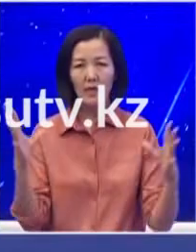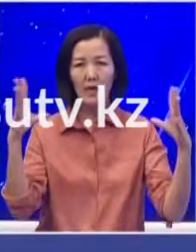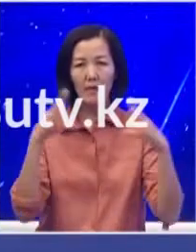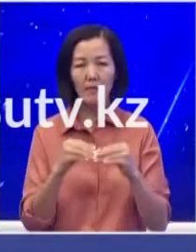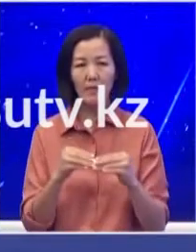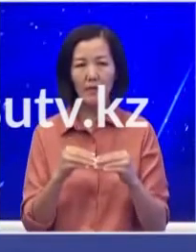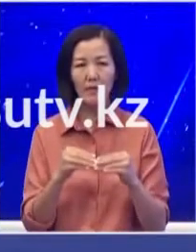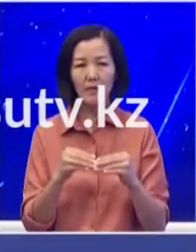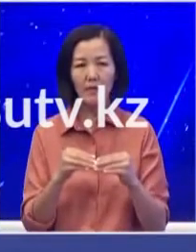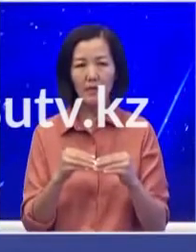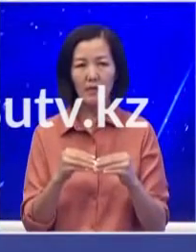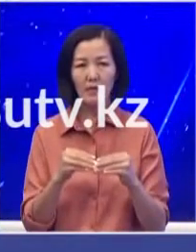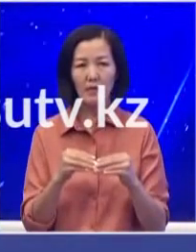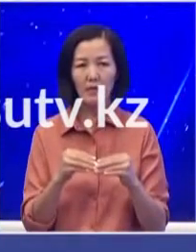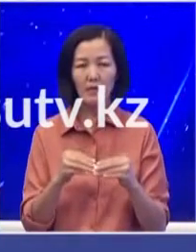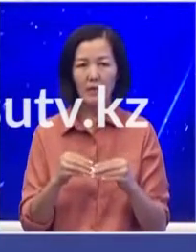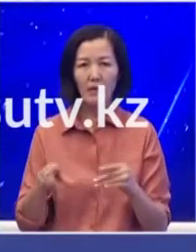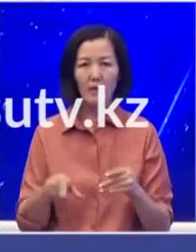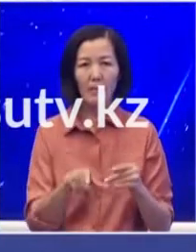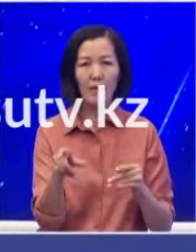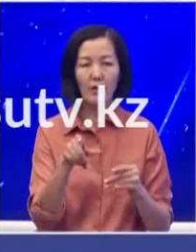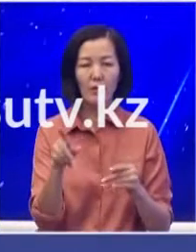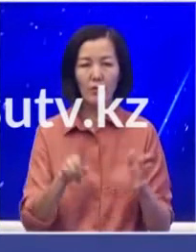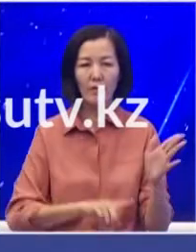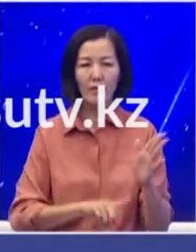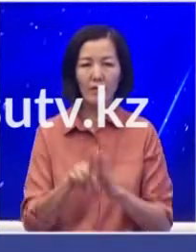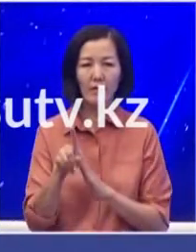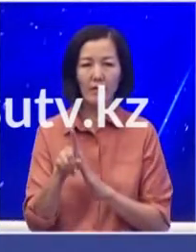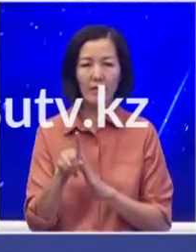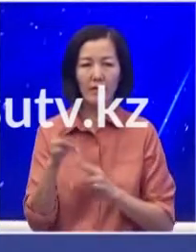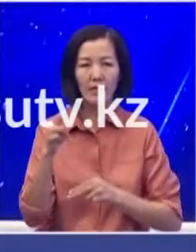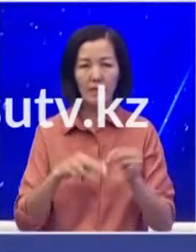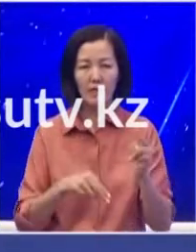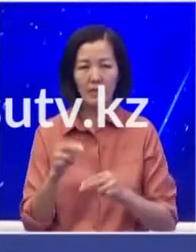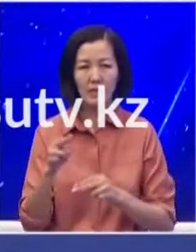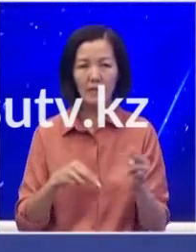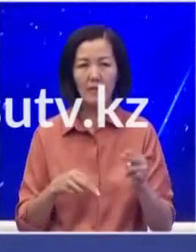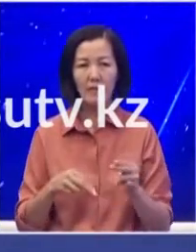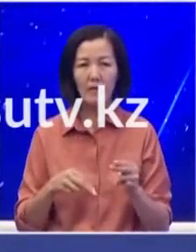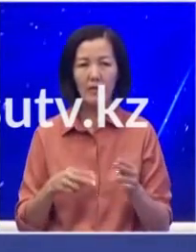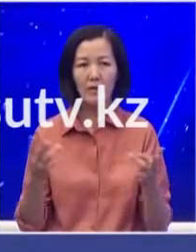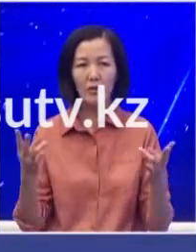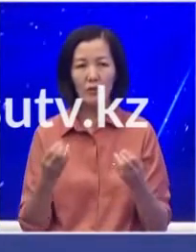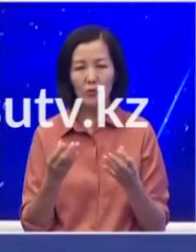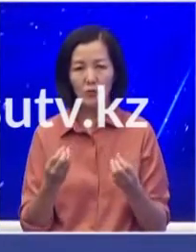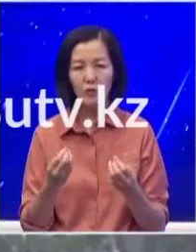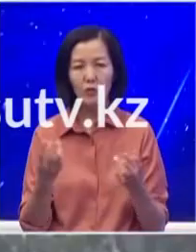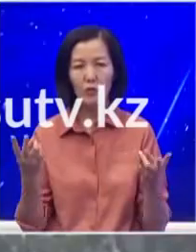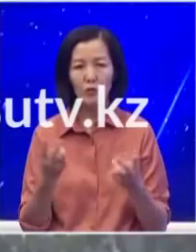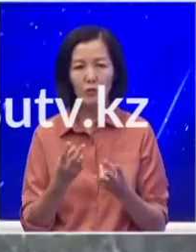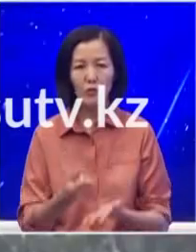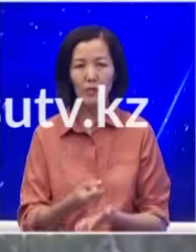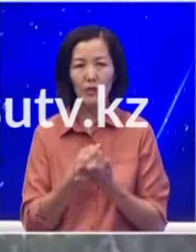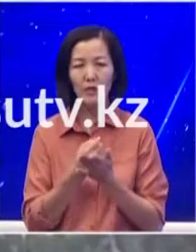единый коридор маршруты данного нацпарка. И для строительства гравийной дороги тоже мы попросили поддержку